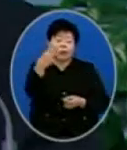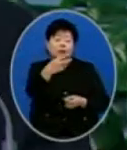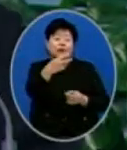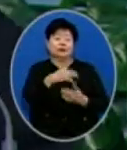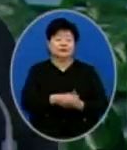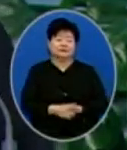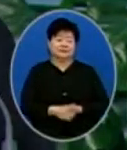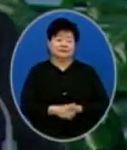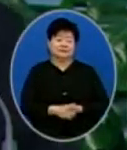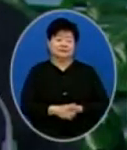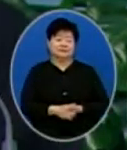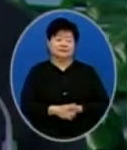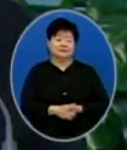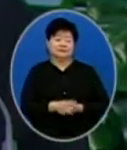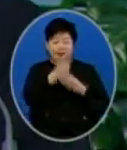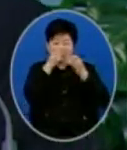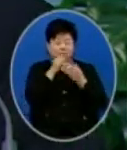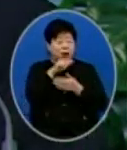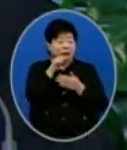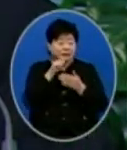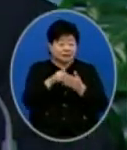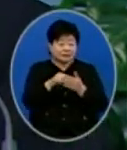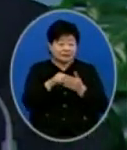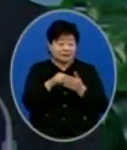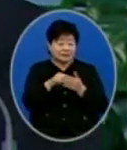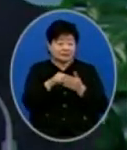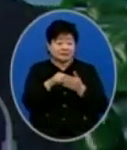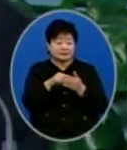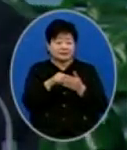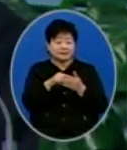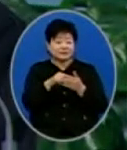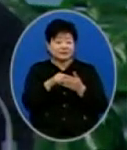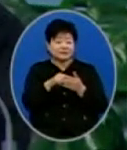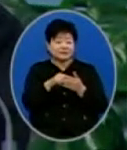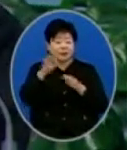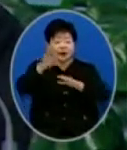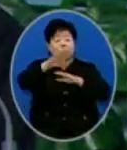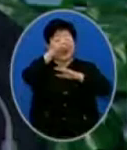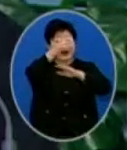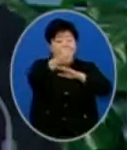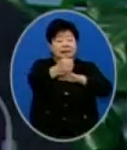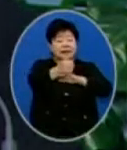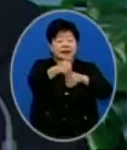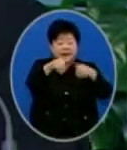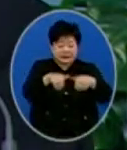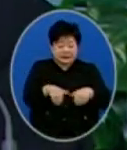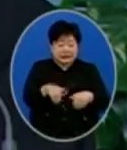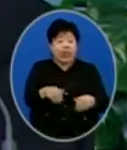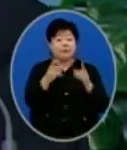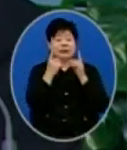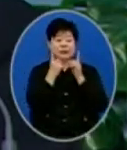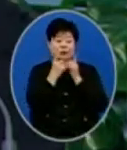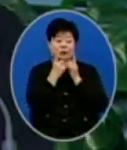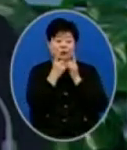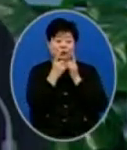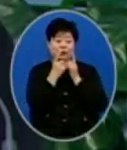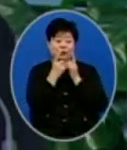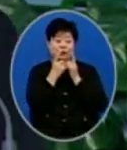아닙니다 감옥 안에서 바로 왕의 신하를 만났습니다